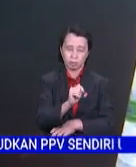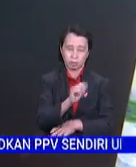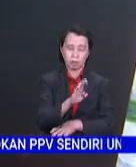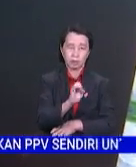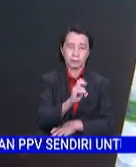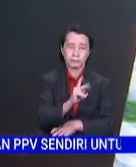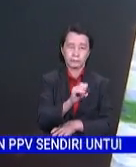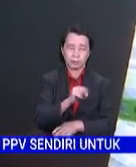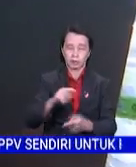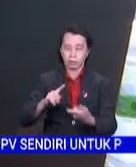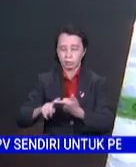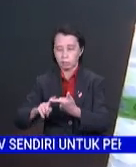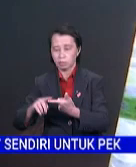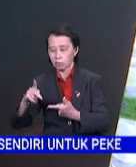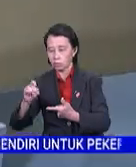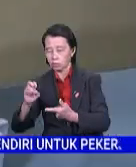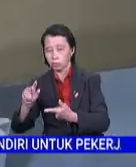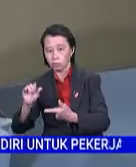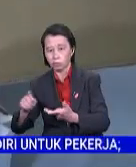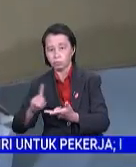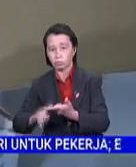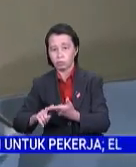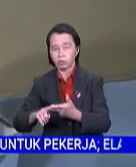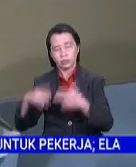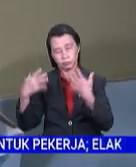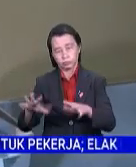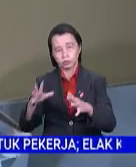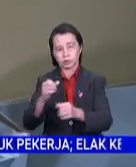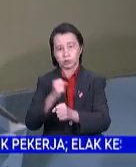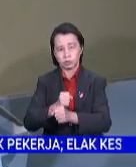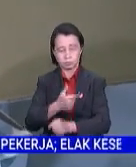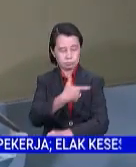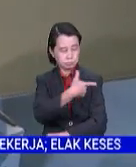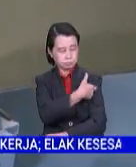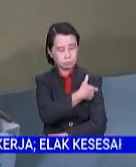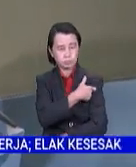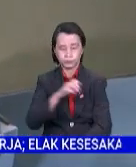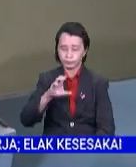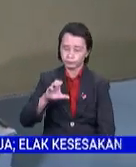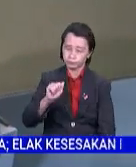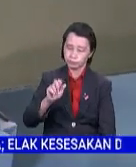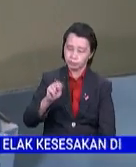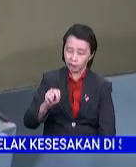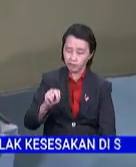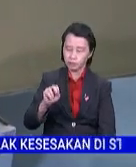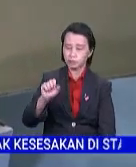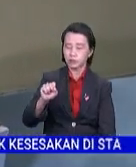Sungai Pukul dan Bergosong, Pulau Sebatik telah menerima vaksin Kansino.